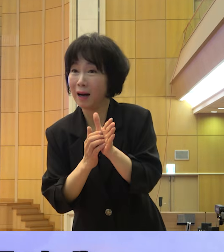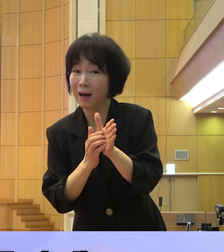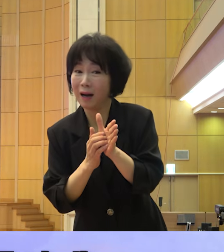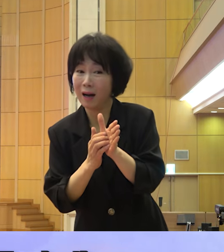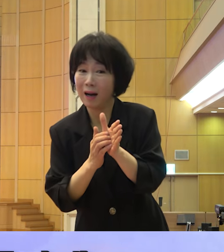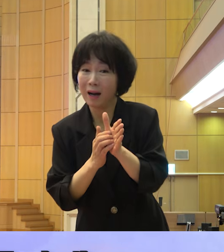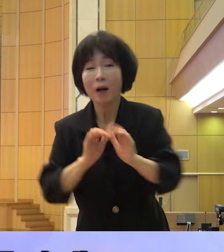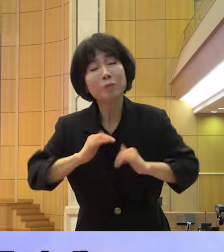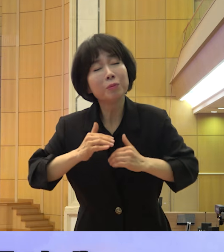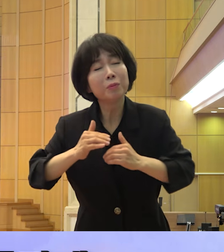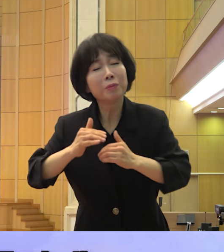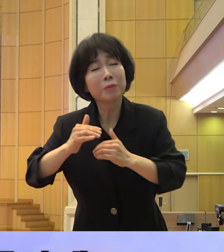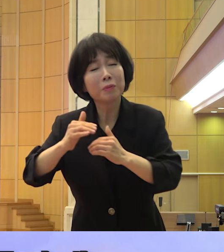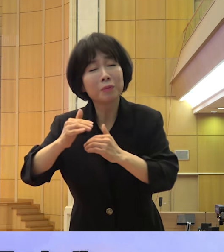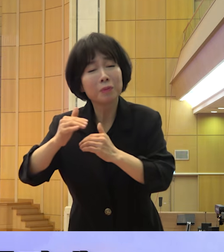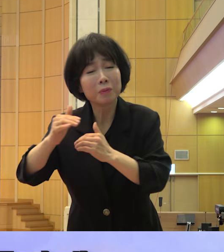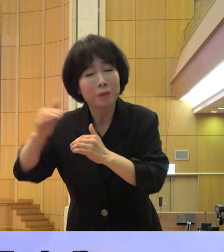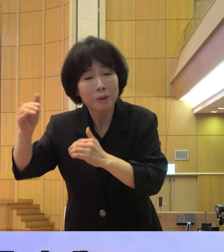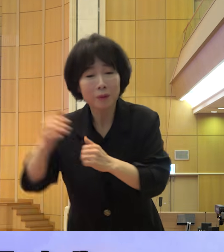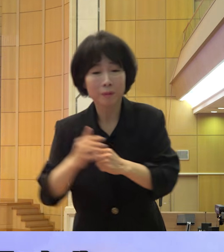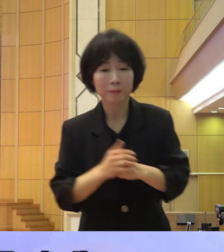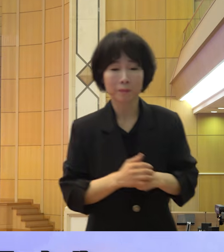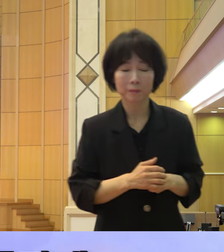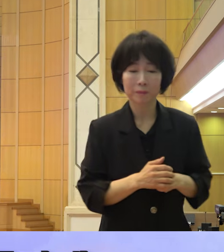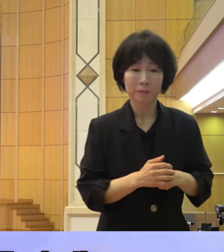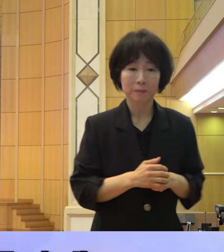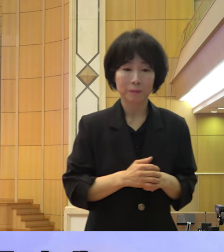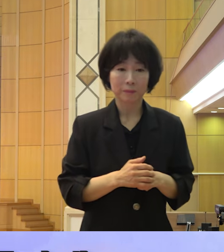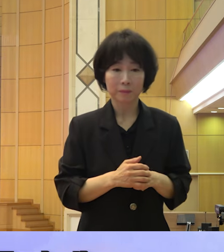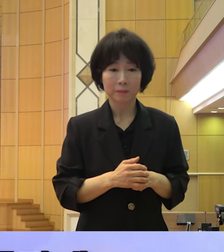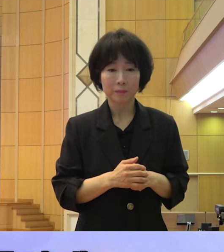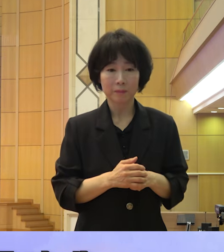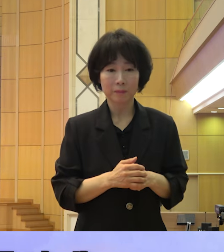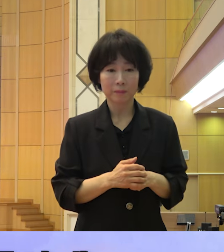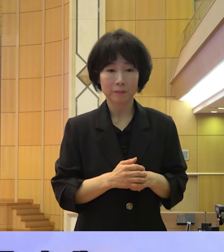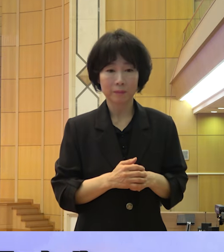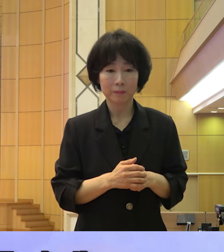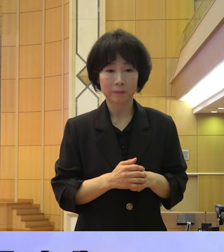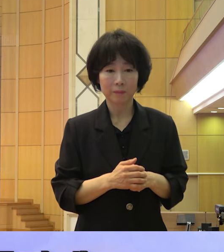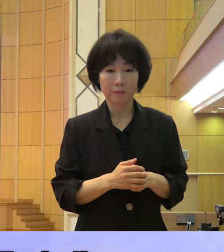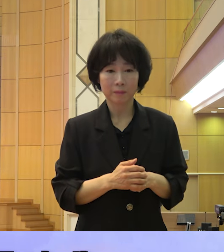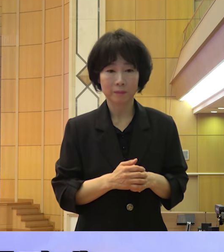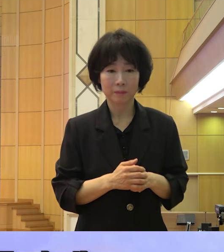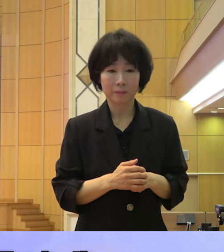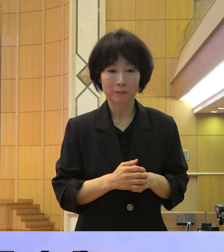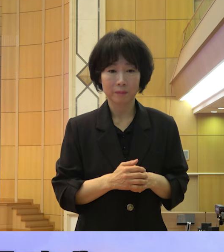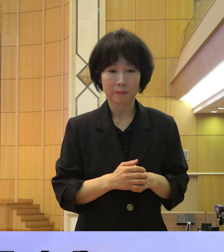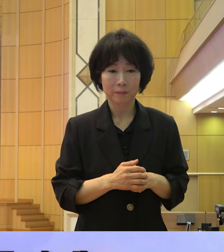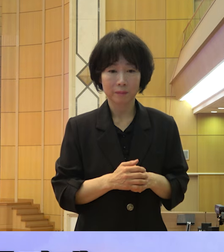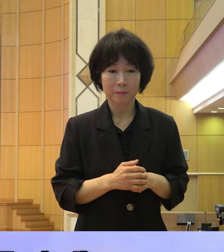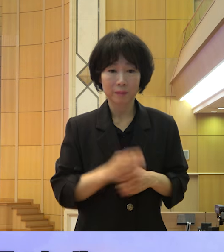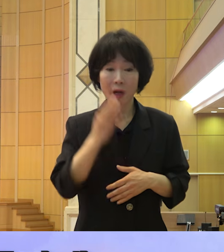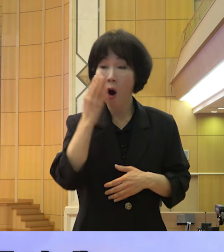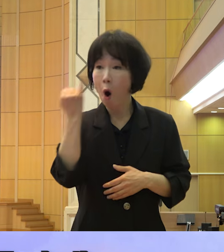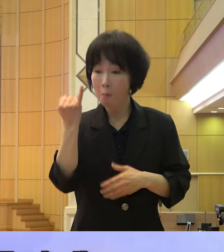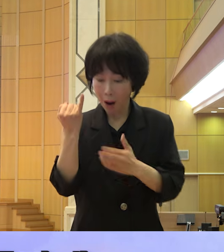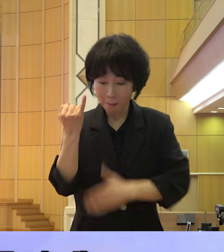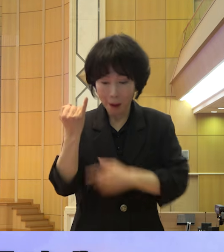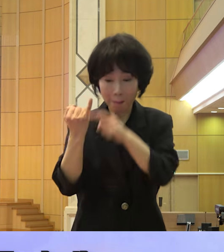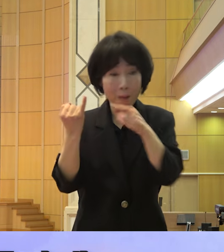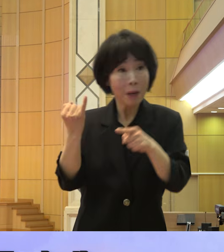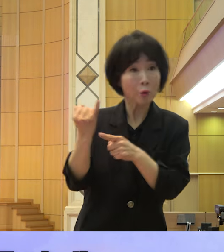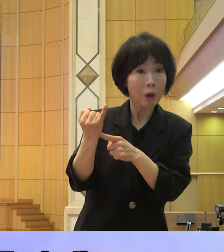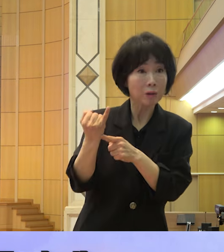나온 대로 돌아가고, 이 문장상으로 보면요, 어머니 뱃속에 나왔다가 그 나온 대로 돌아간다 그러면 다시 어머니 뱃속으로 들어가는